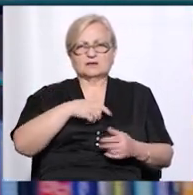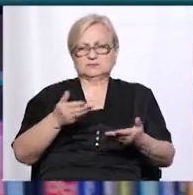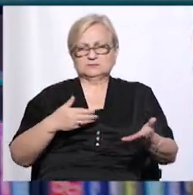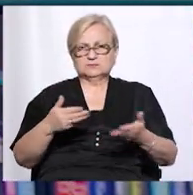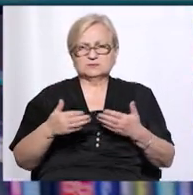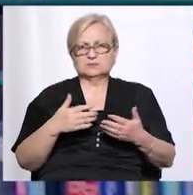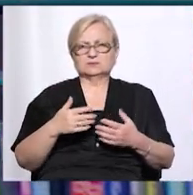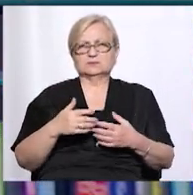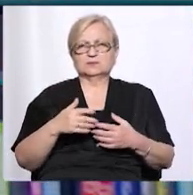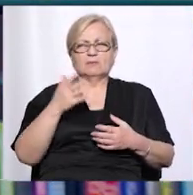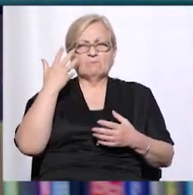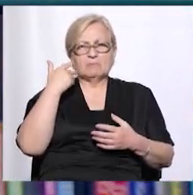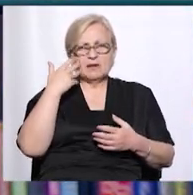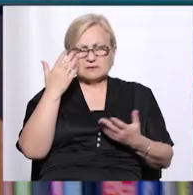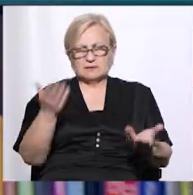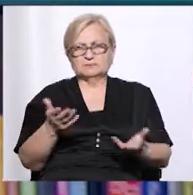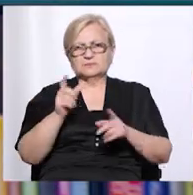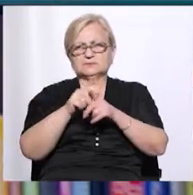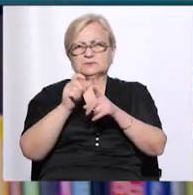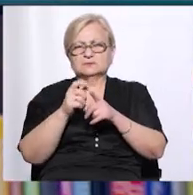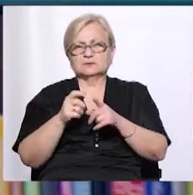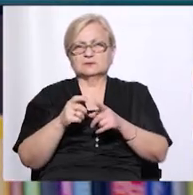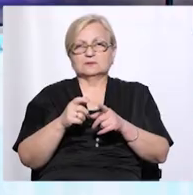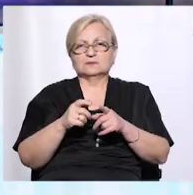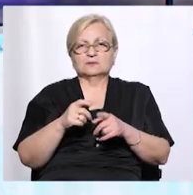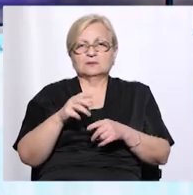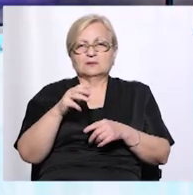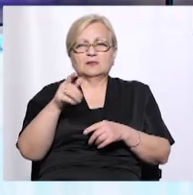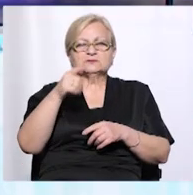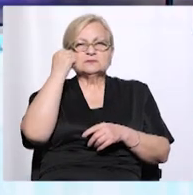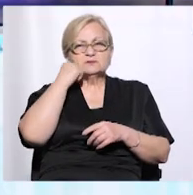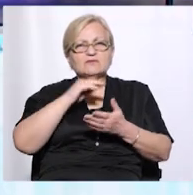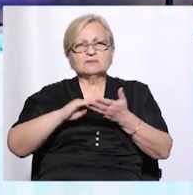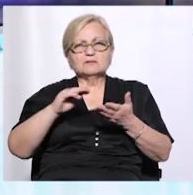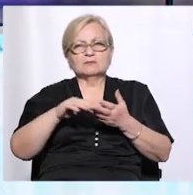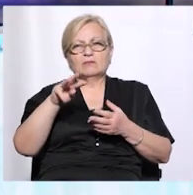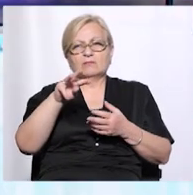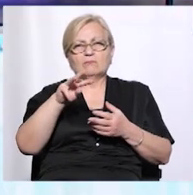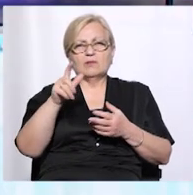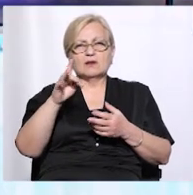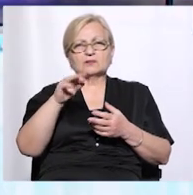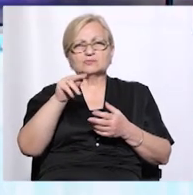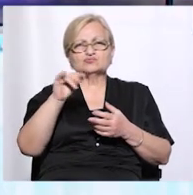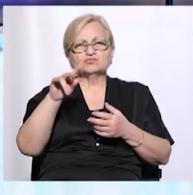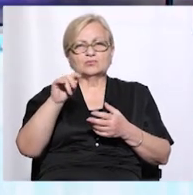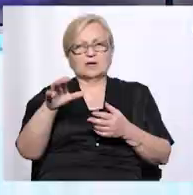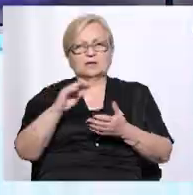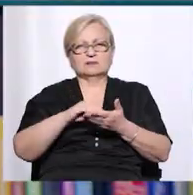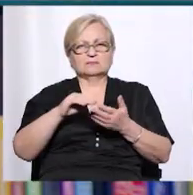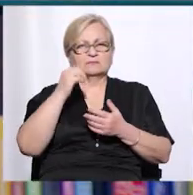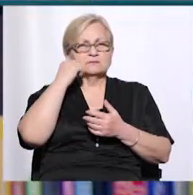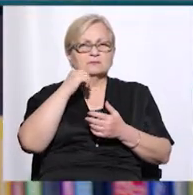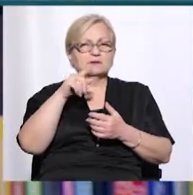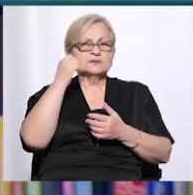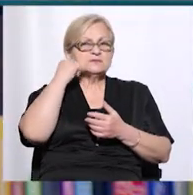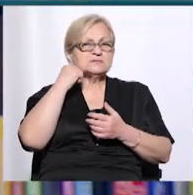სხვათა სიტყვის ოო, ეს ფერების გამ მერჩულეს ენისკენ მიიხედა, როგორც თვითონ თქვა, რა წინ მერჩულესაკენ,